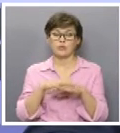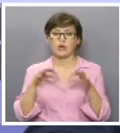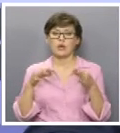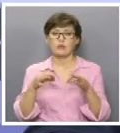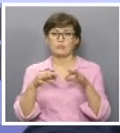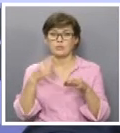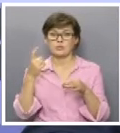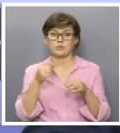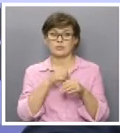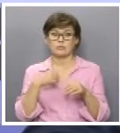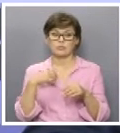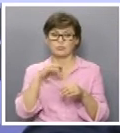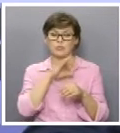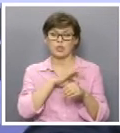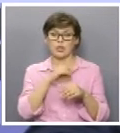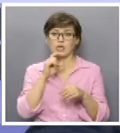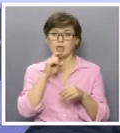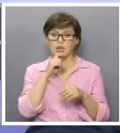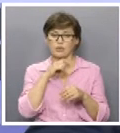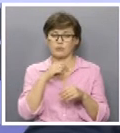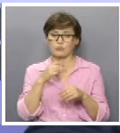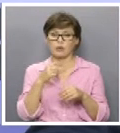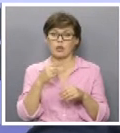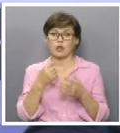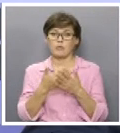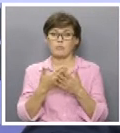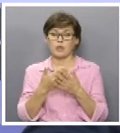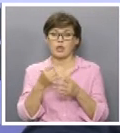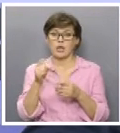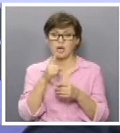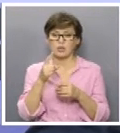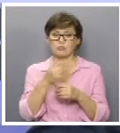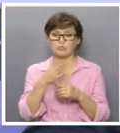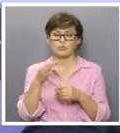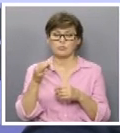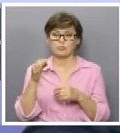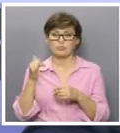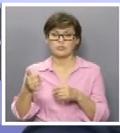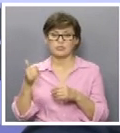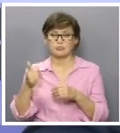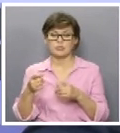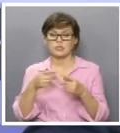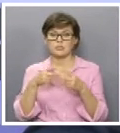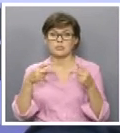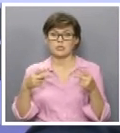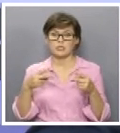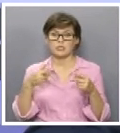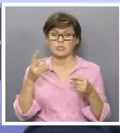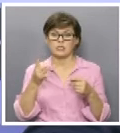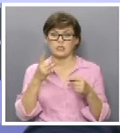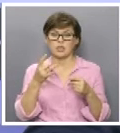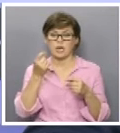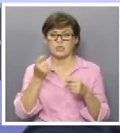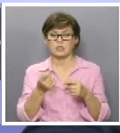автокөлүк ээлери үчүн эң басты тиймдилиги бул экономикалык тиймдилиги. Биринчиден газ бул бензин менен салыштырганда 2 эсеге дейин